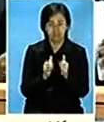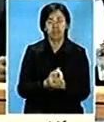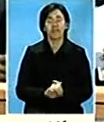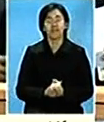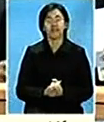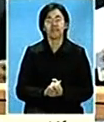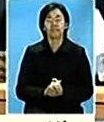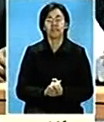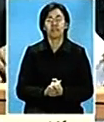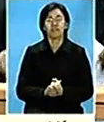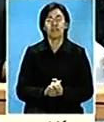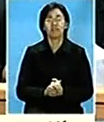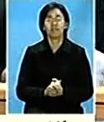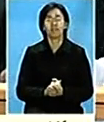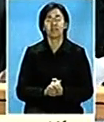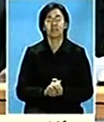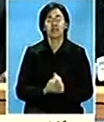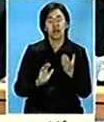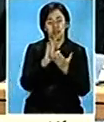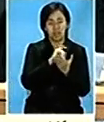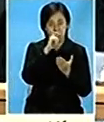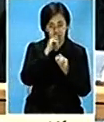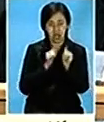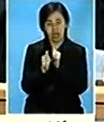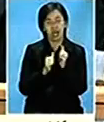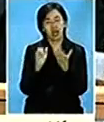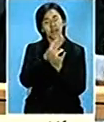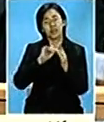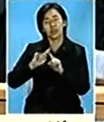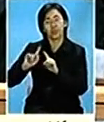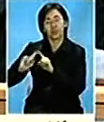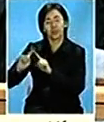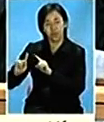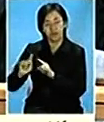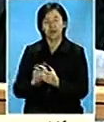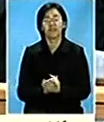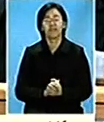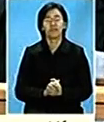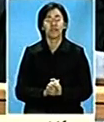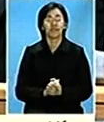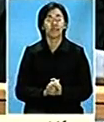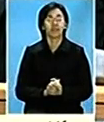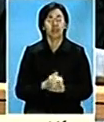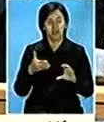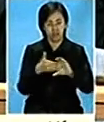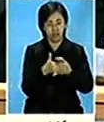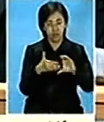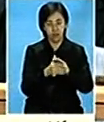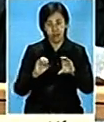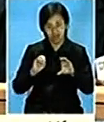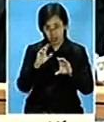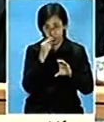ของประเทศไทยนะครับ ขออนุญาตใช้ PowerPoint ขออนุญาตนิด